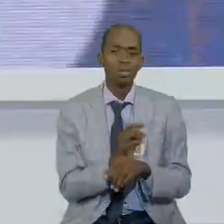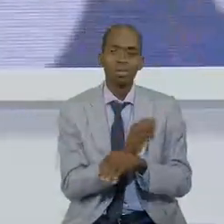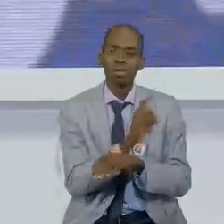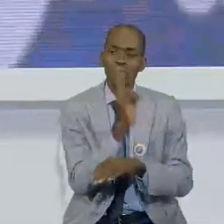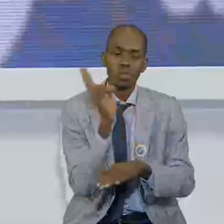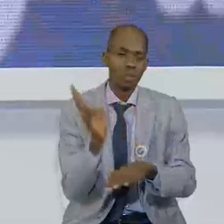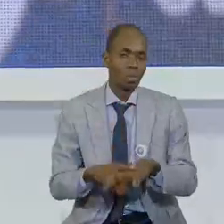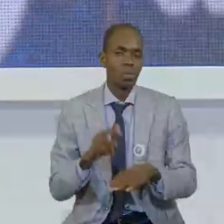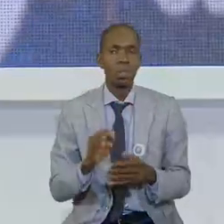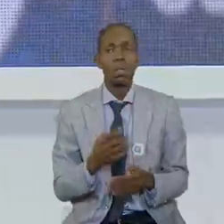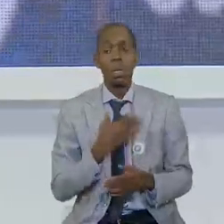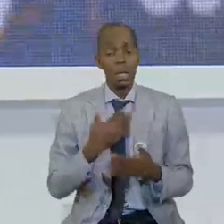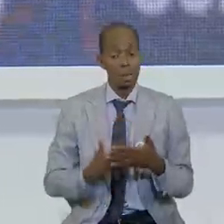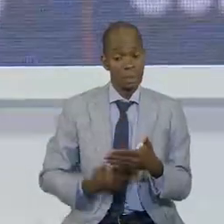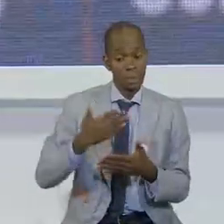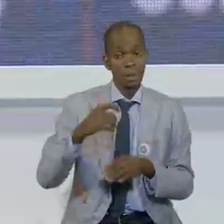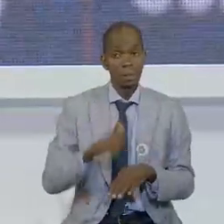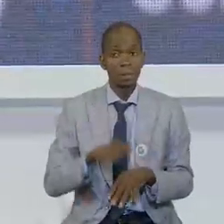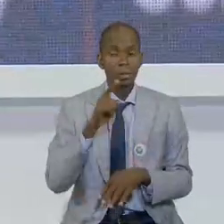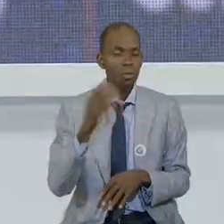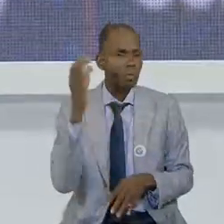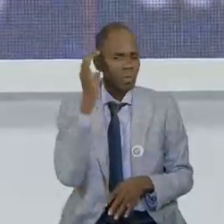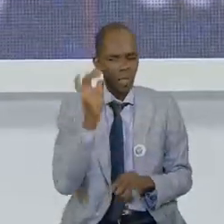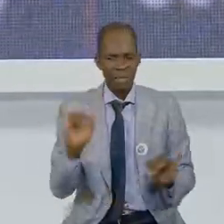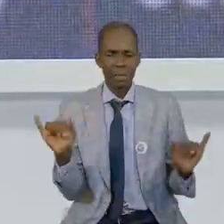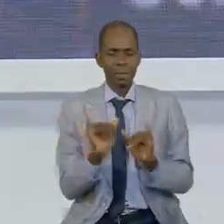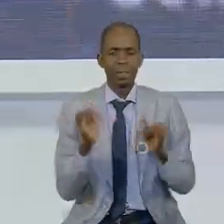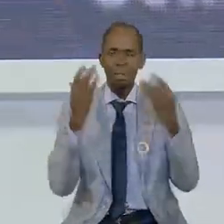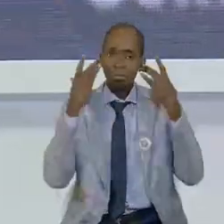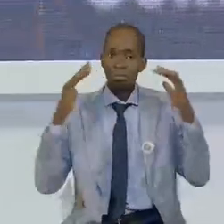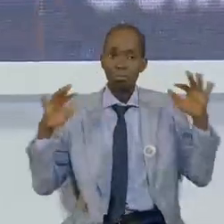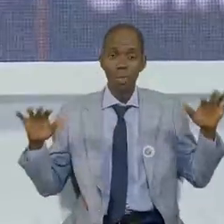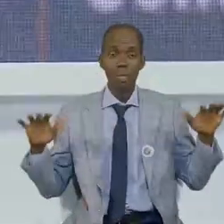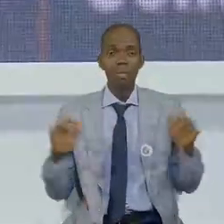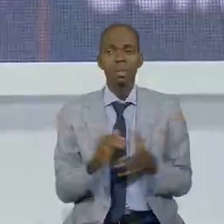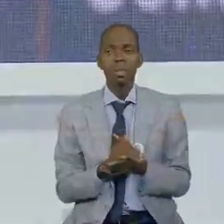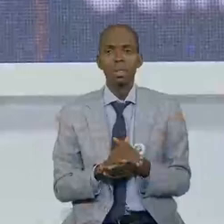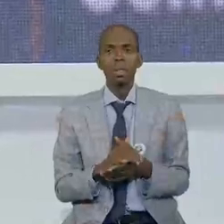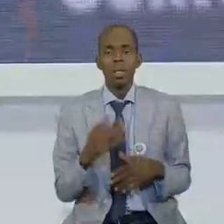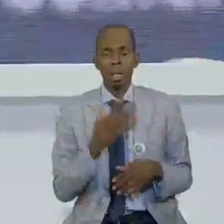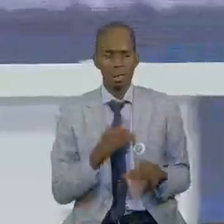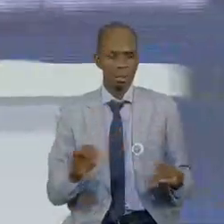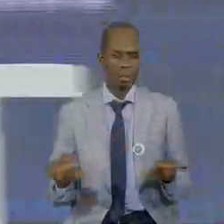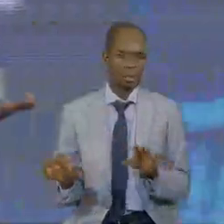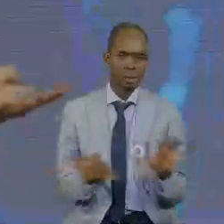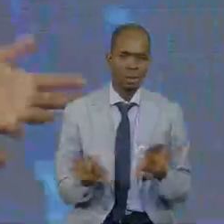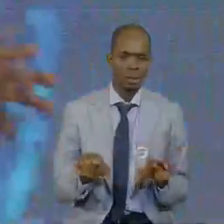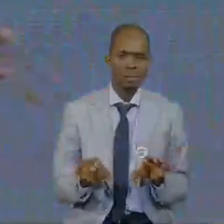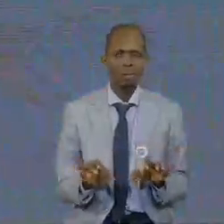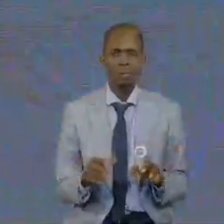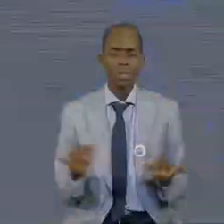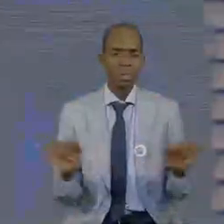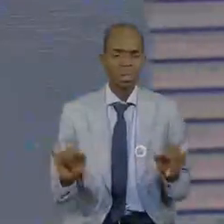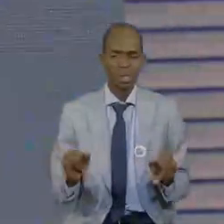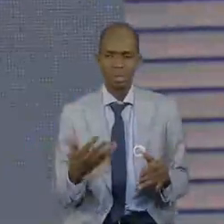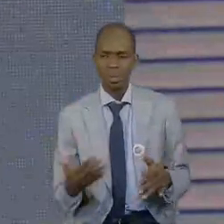And next time you hear the same sound. Et la prochaine fois, quand tu entends le and même bruit, same reaction, palpitation of the heart, it